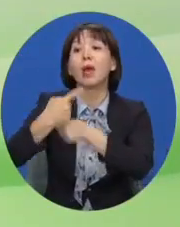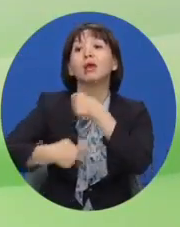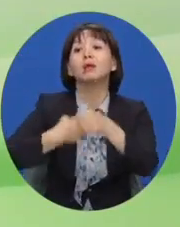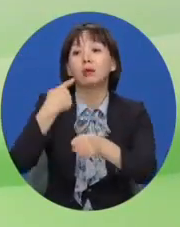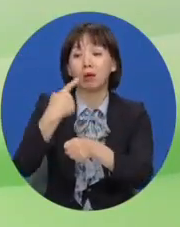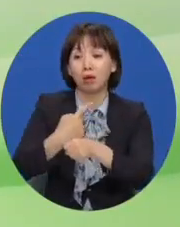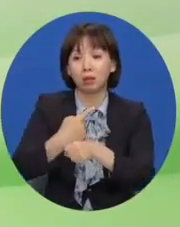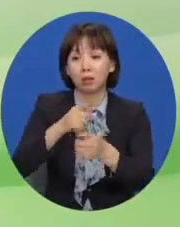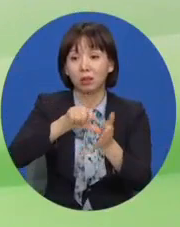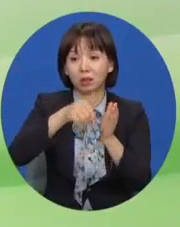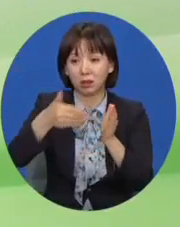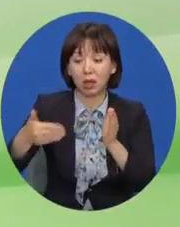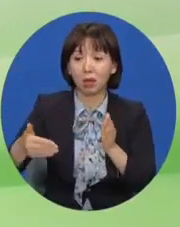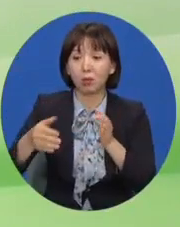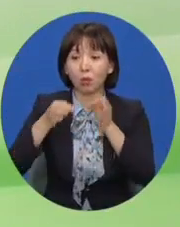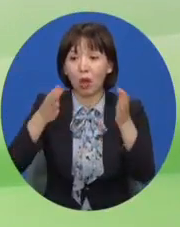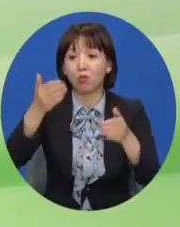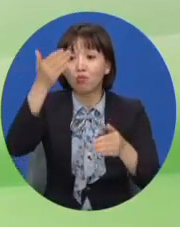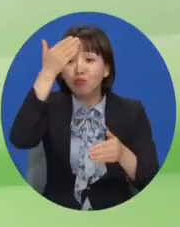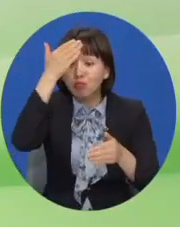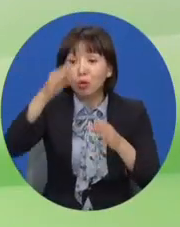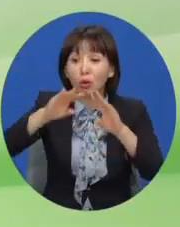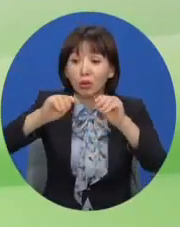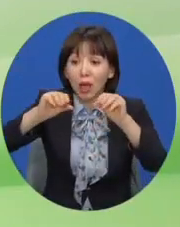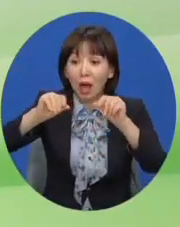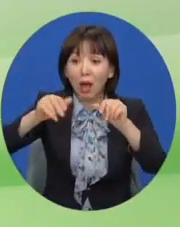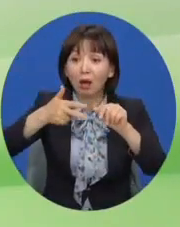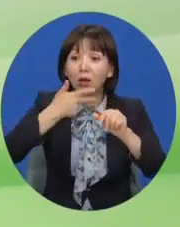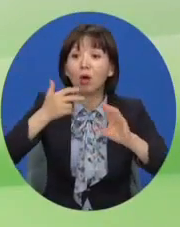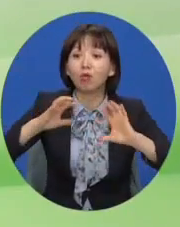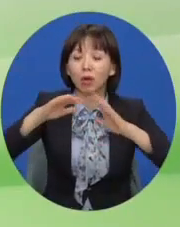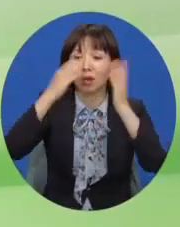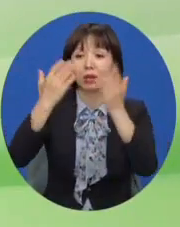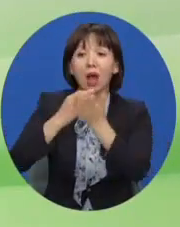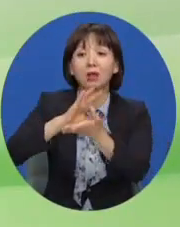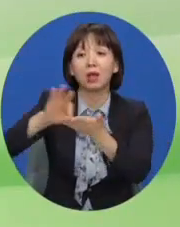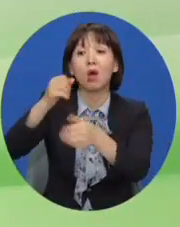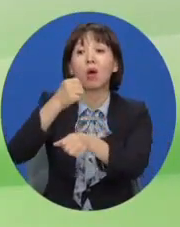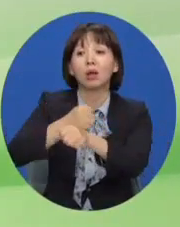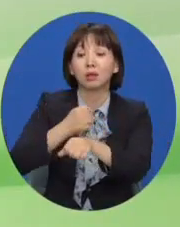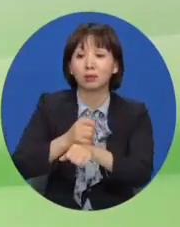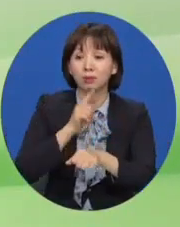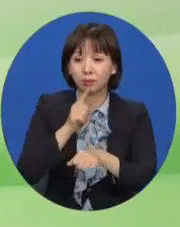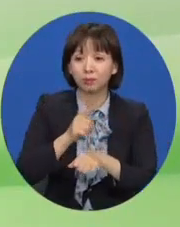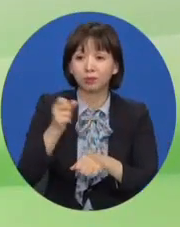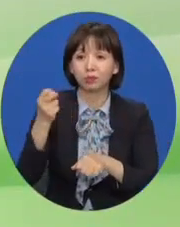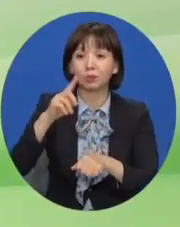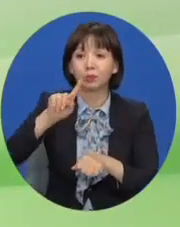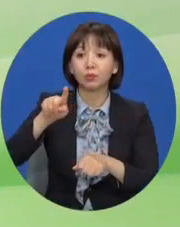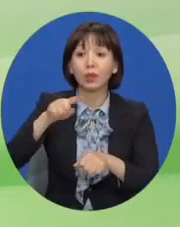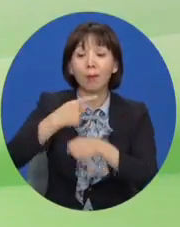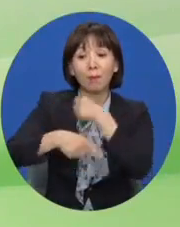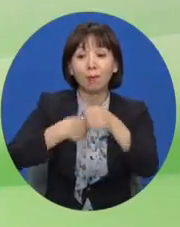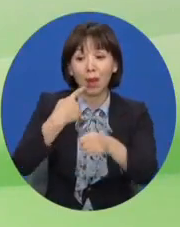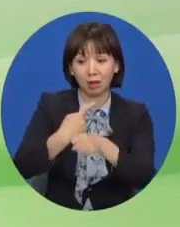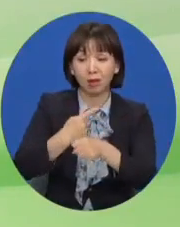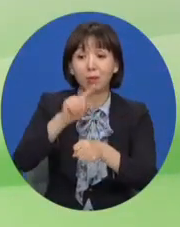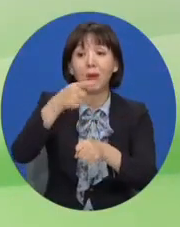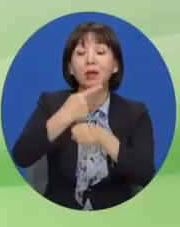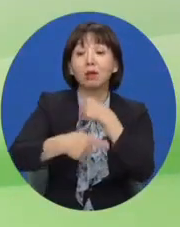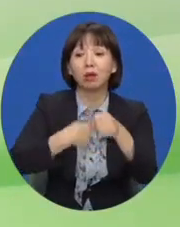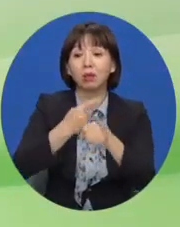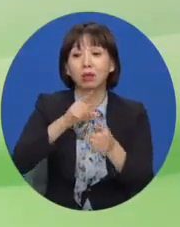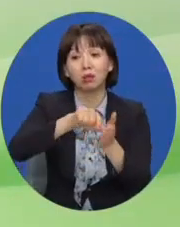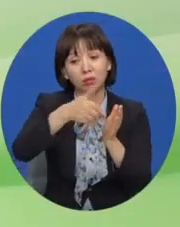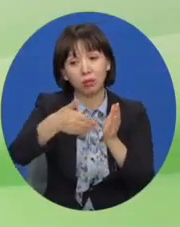조차 무료로 그 땅을 영국에서 다 쓰겠다 이런 뜻이었었죠. 그리고 100년이 흘렀습니다. 그리고